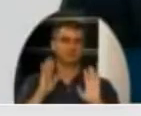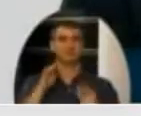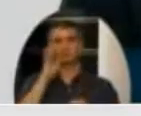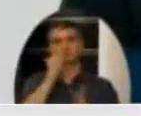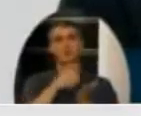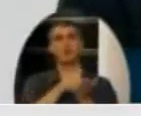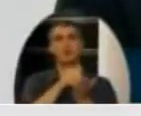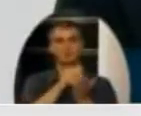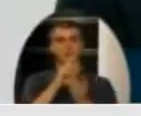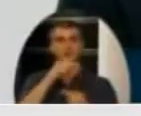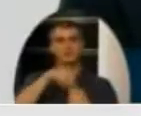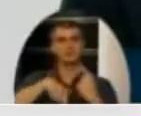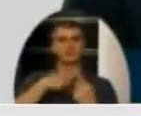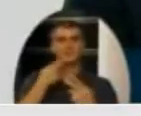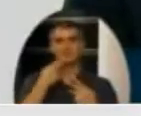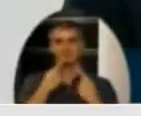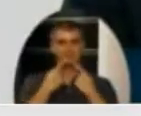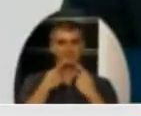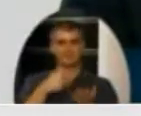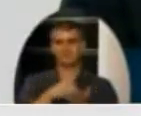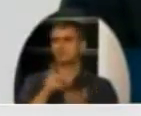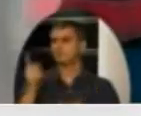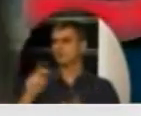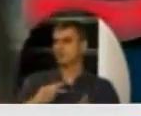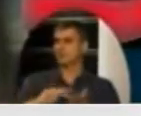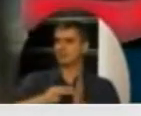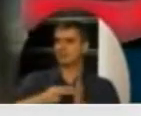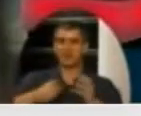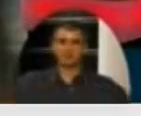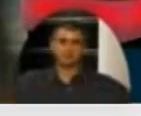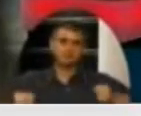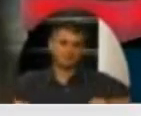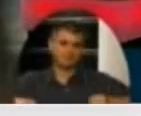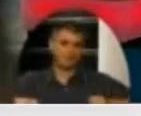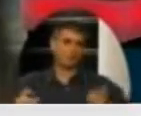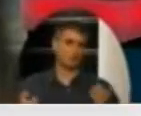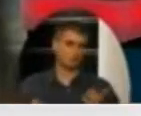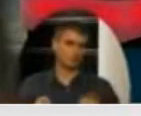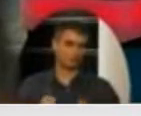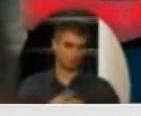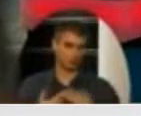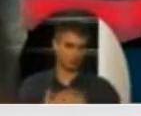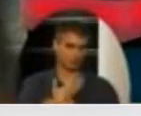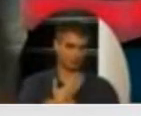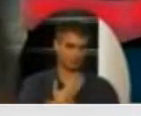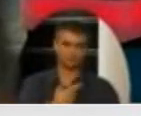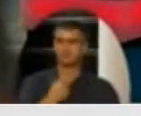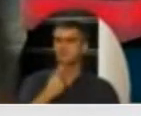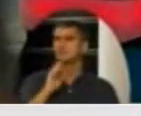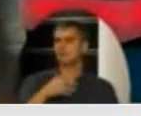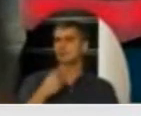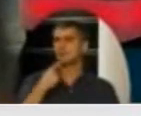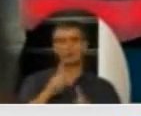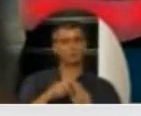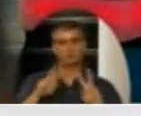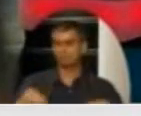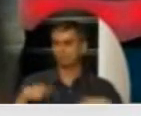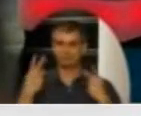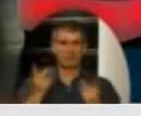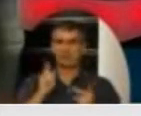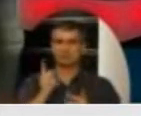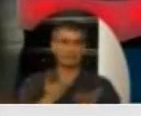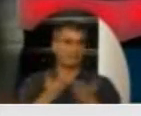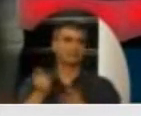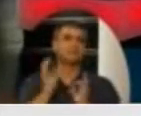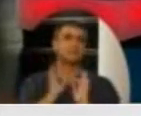להימשך לפחות בסבב הנוכחי. טוב, זה תרגיל המזוודות בגרסה מעודכנת? אפילו תקליט שחוק, לא צריך להתייחס לזה